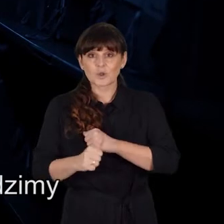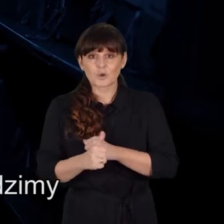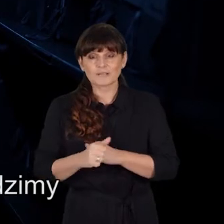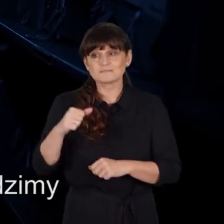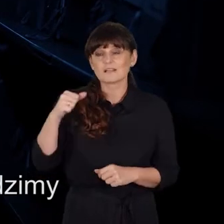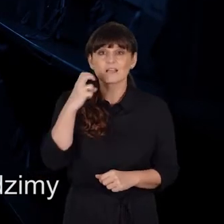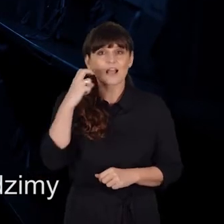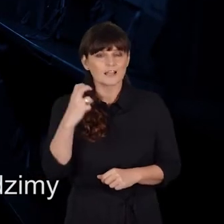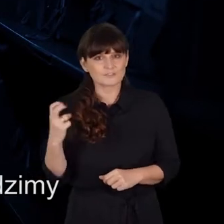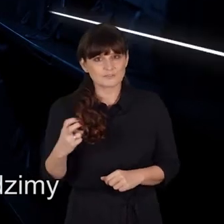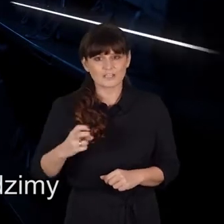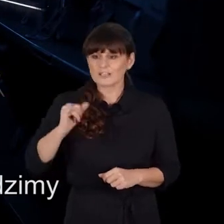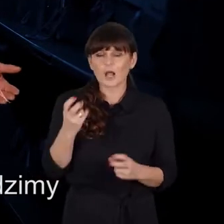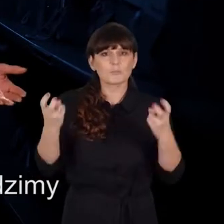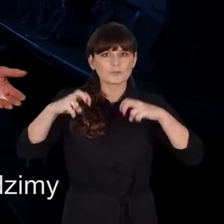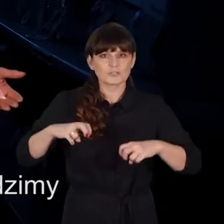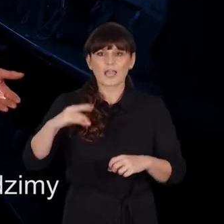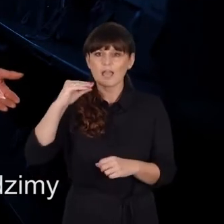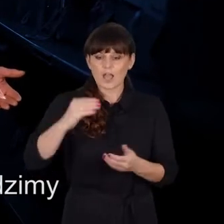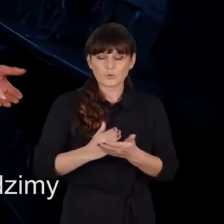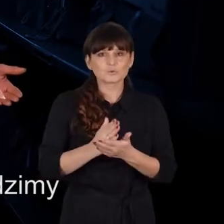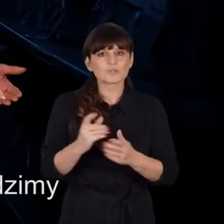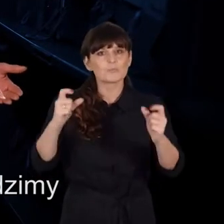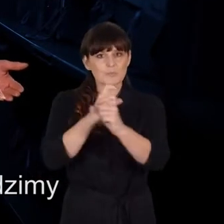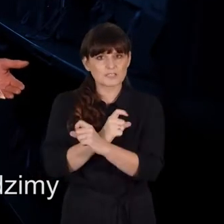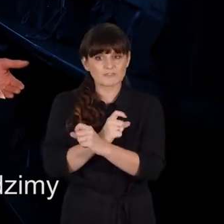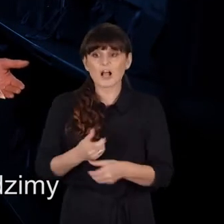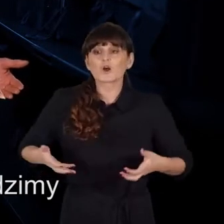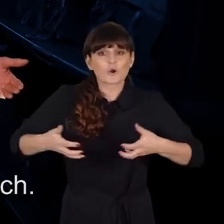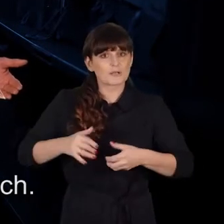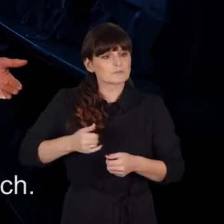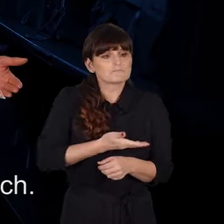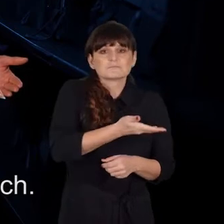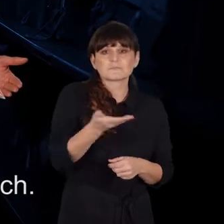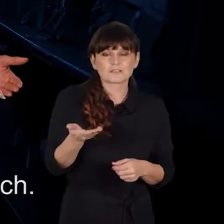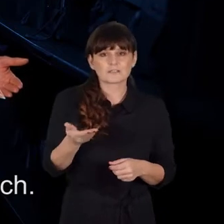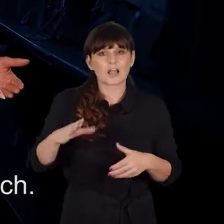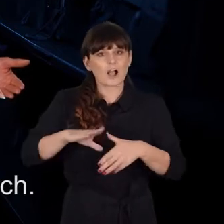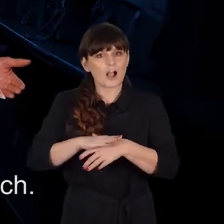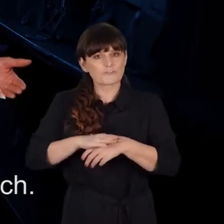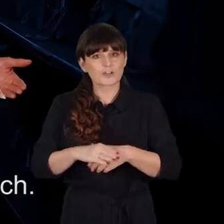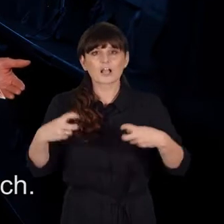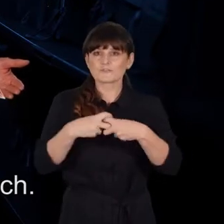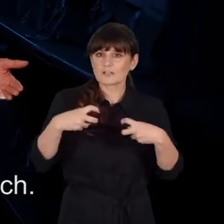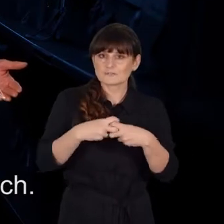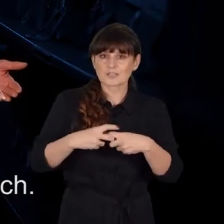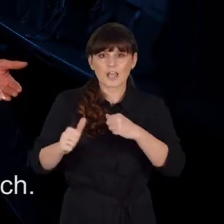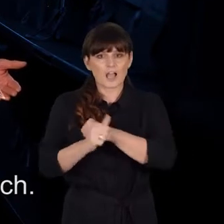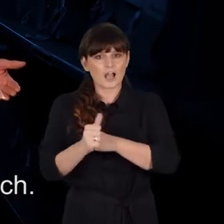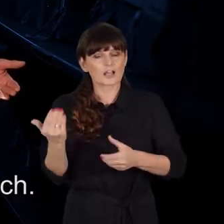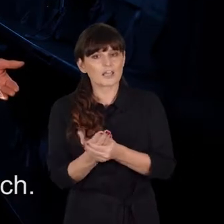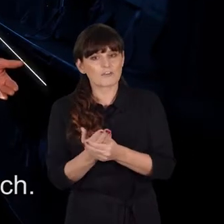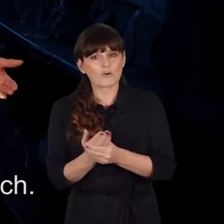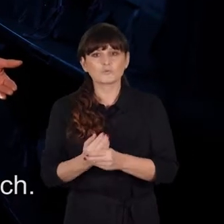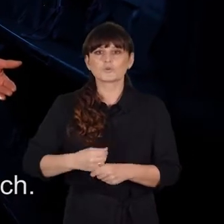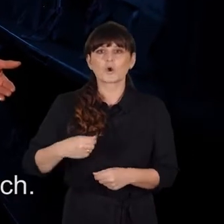Dokumentację elektroniczną, jaka powstaje w e-usługach państwa, gromadzimy i udostępniamy w wirtualnym Archiwum